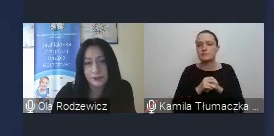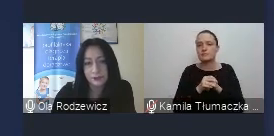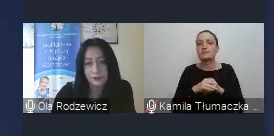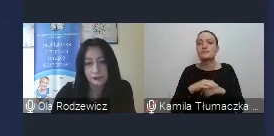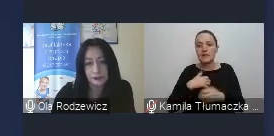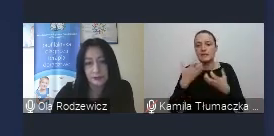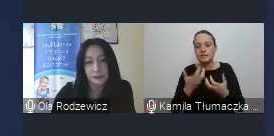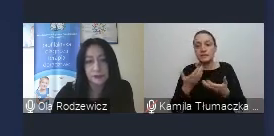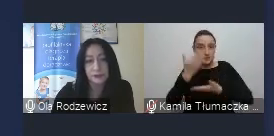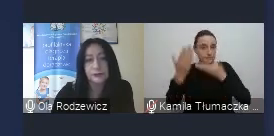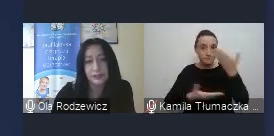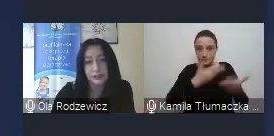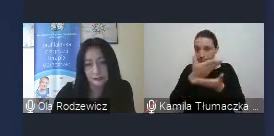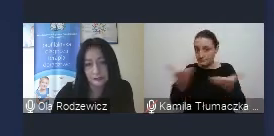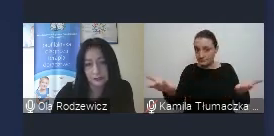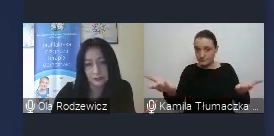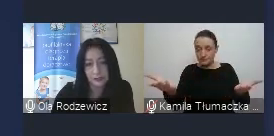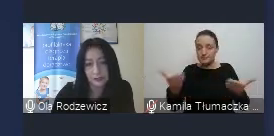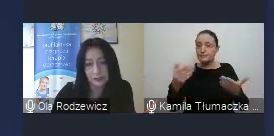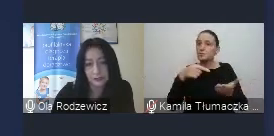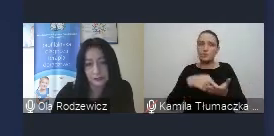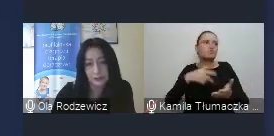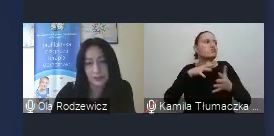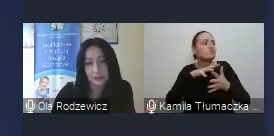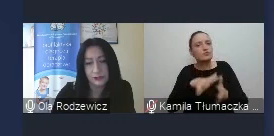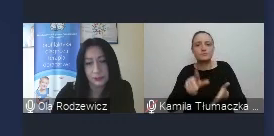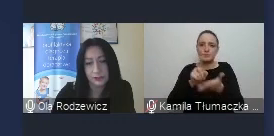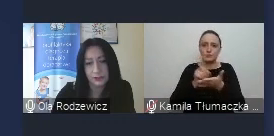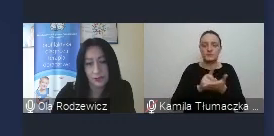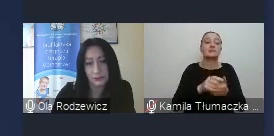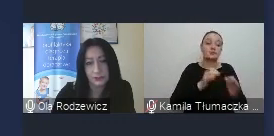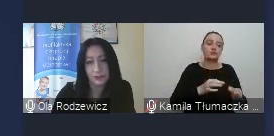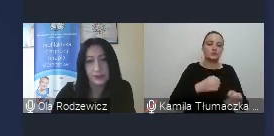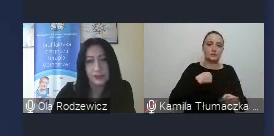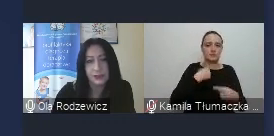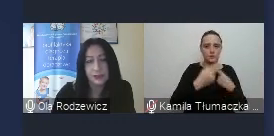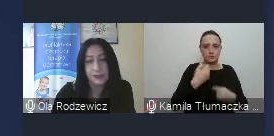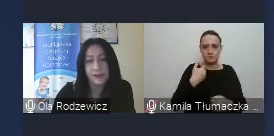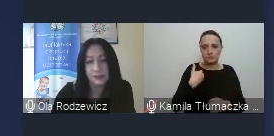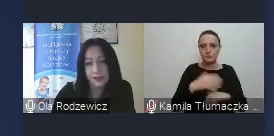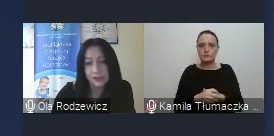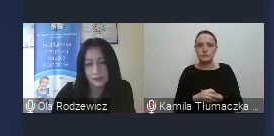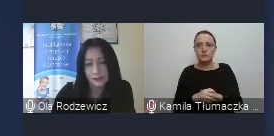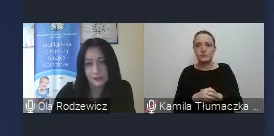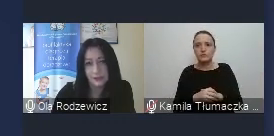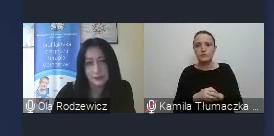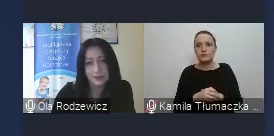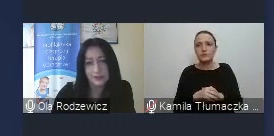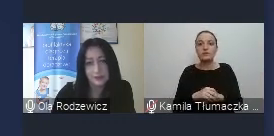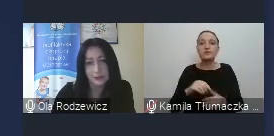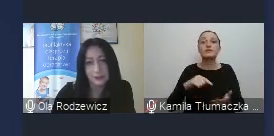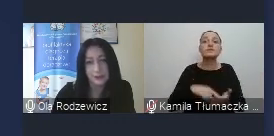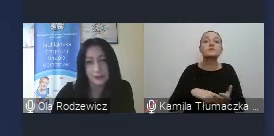Chciałabym Wam życzyć wielu takich sukcesów, o jakich dzisiaj powiedziałam. I chyba najbardziej z